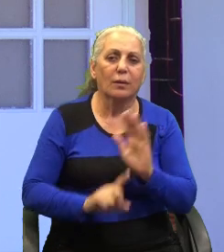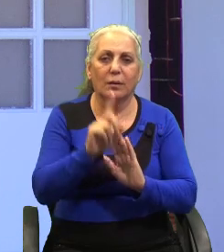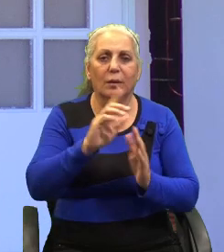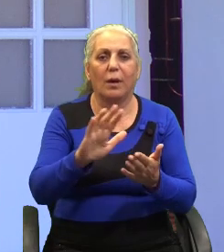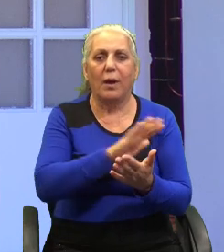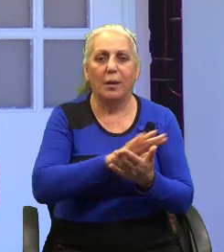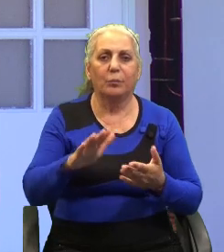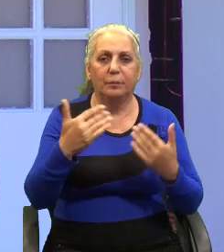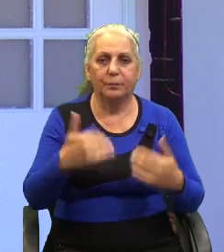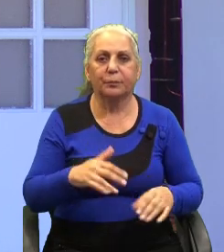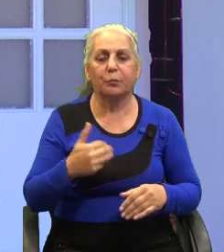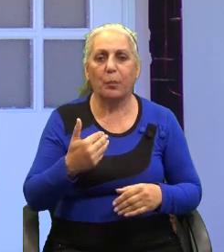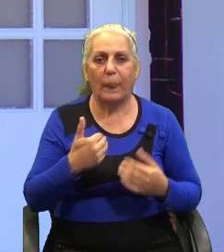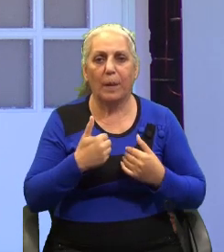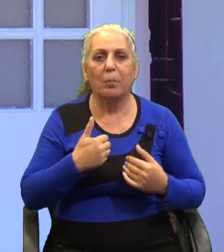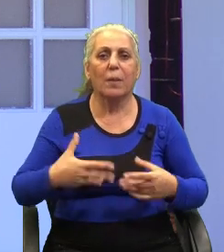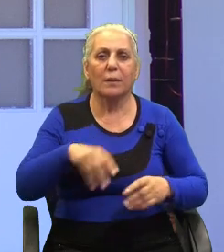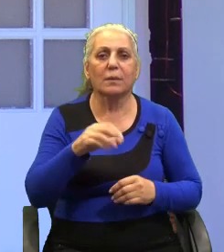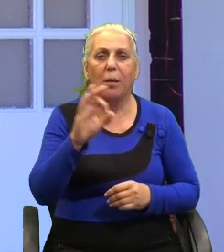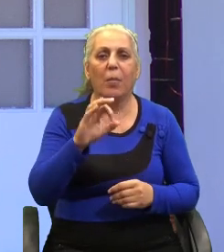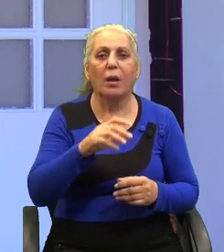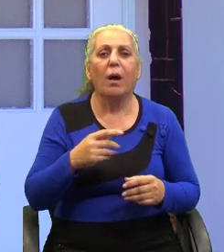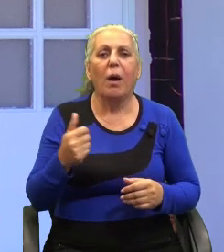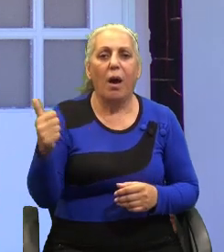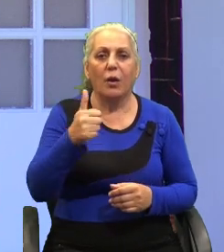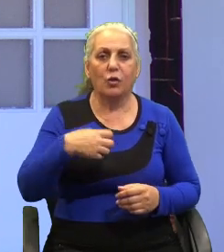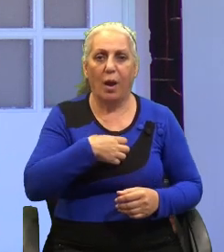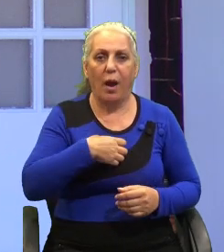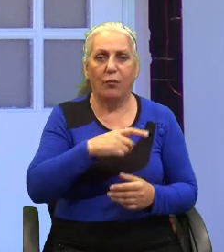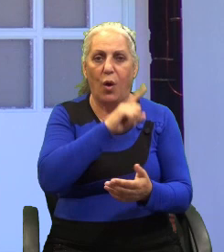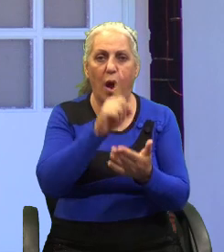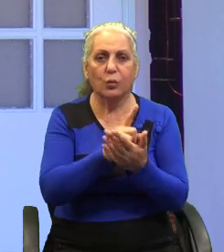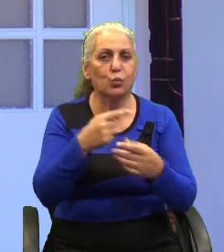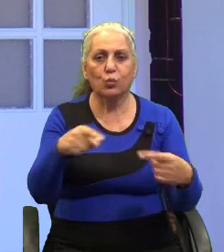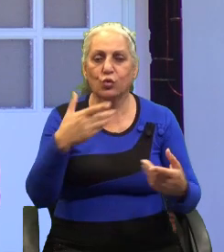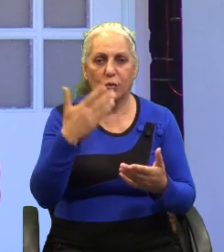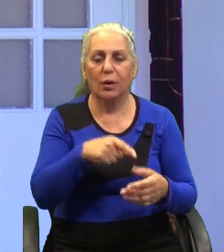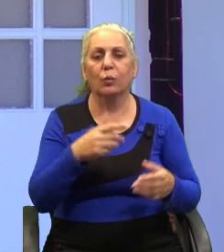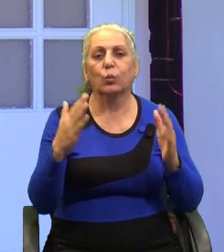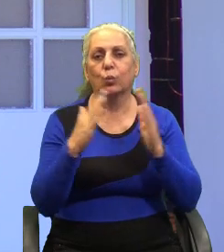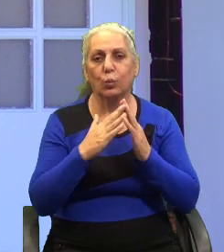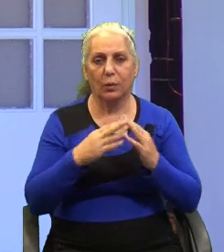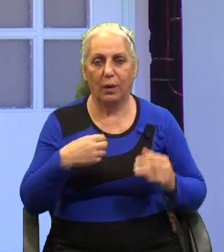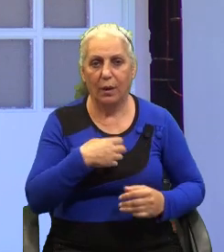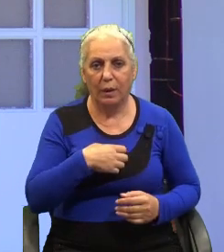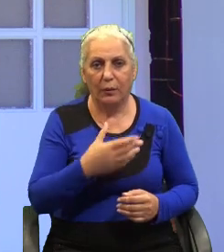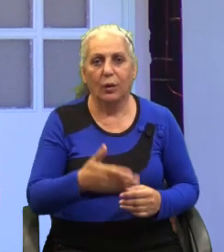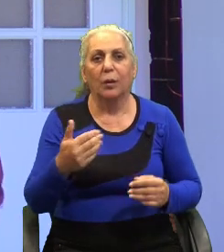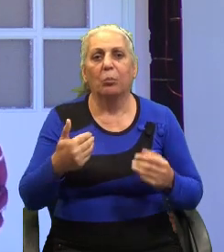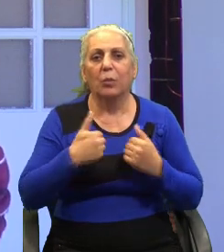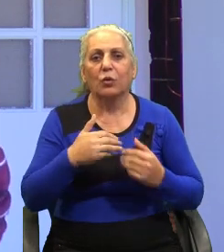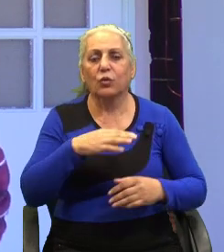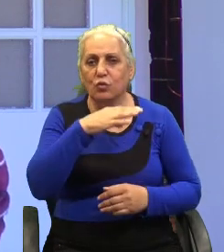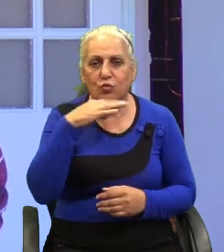ցումասանից կարևոր հարց չկա, մնամա մնացած թե մենք անենք, մենք իրանցից